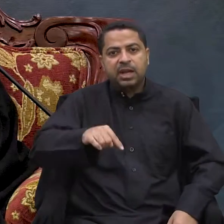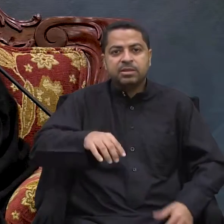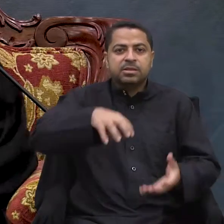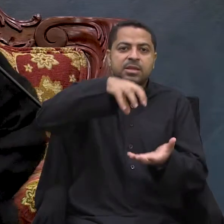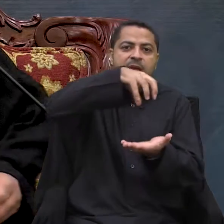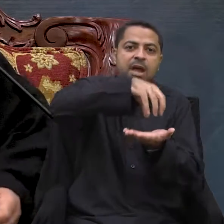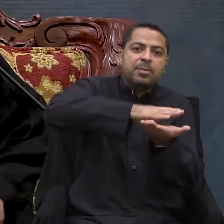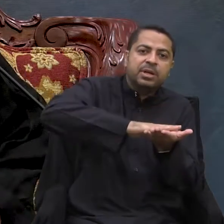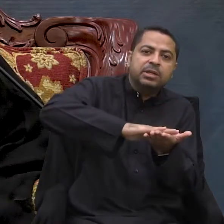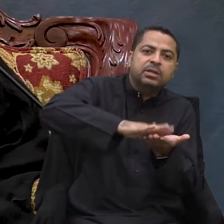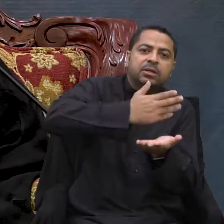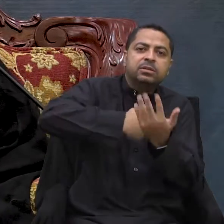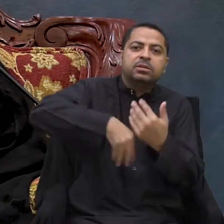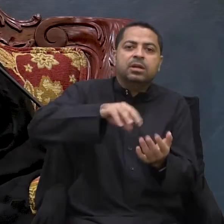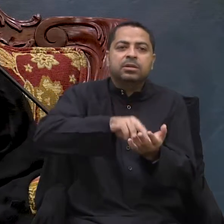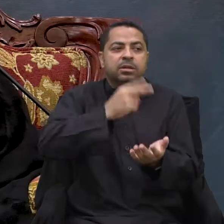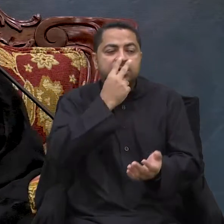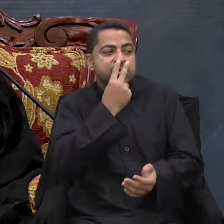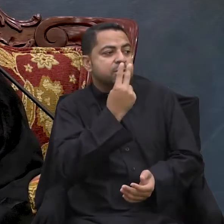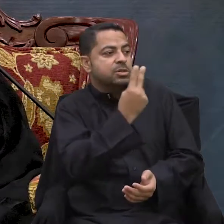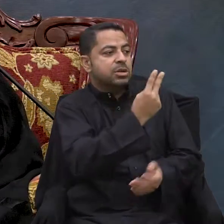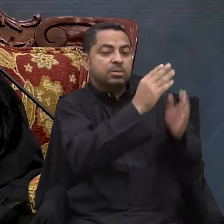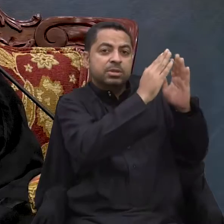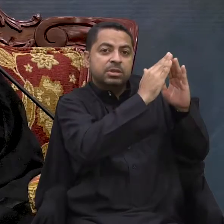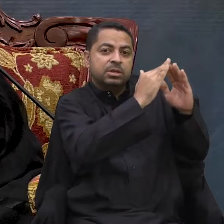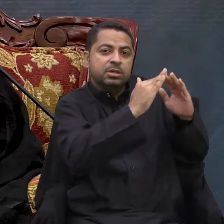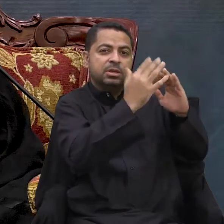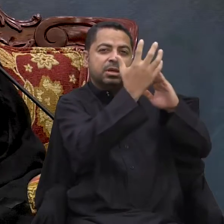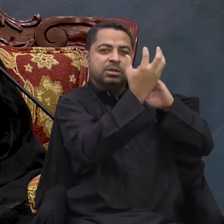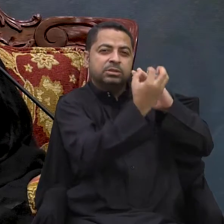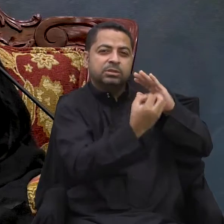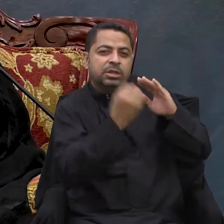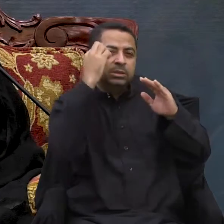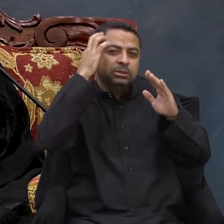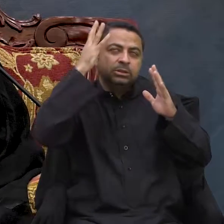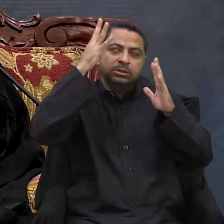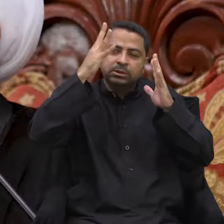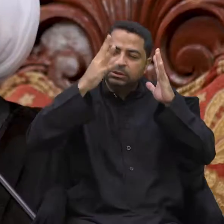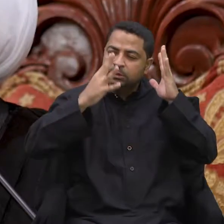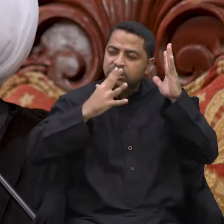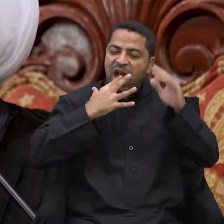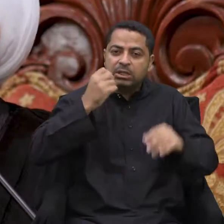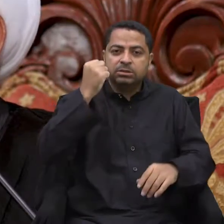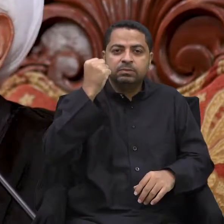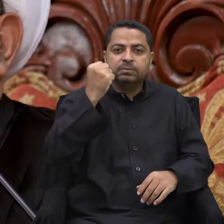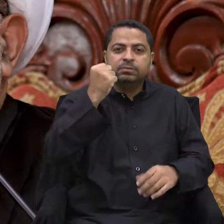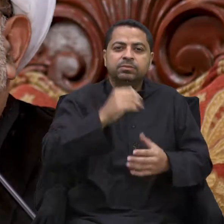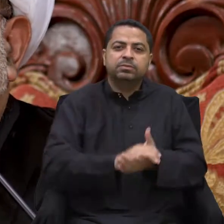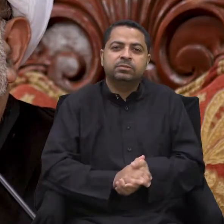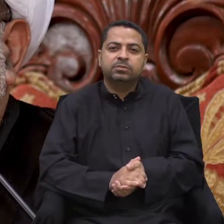كربلاء حيث تخيم أجواء المصيبة، مصيبة